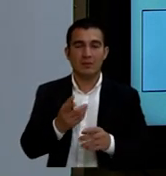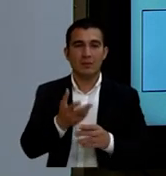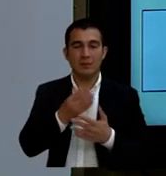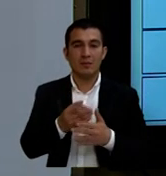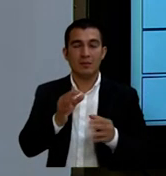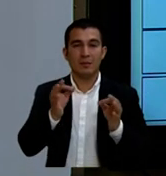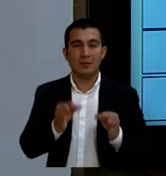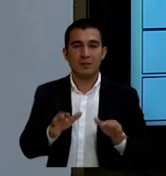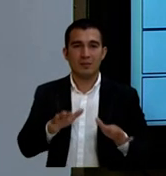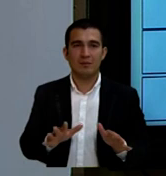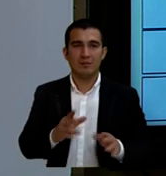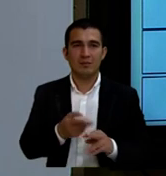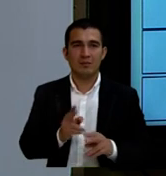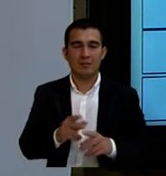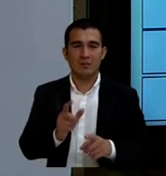emas.